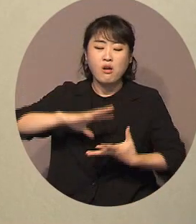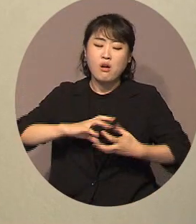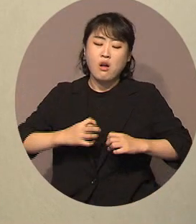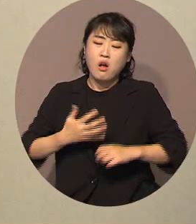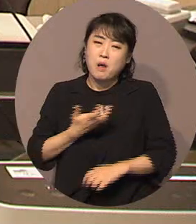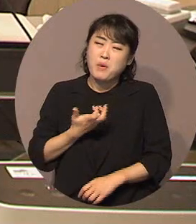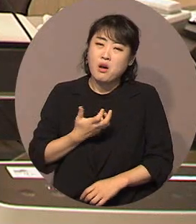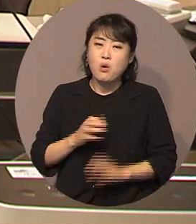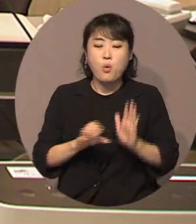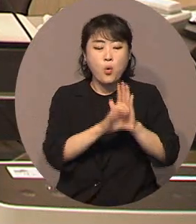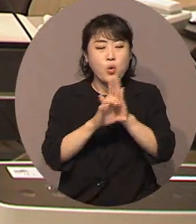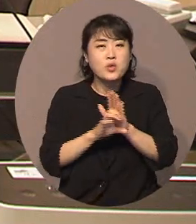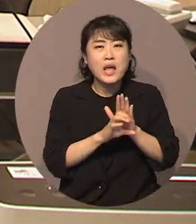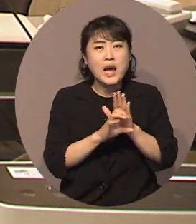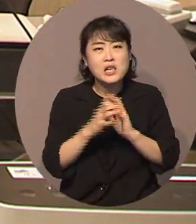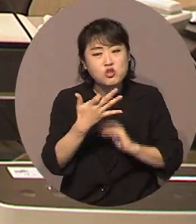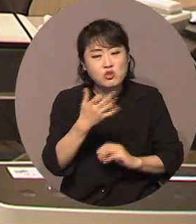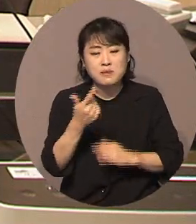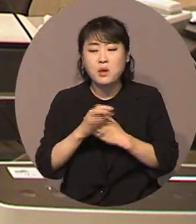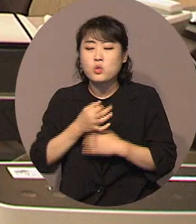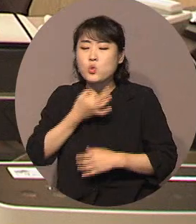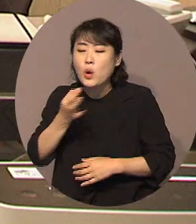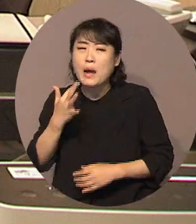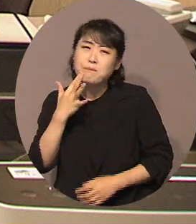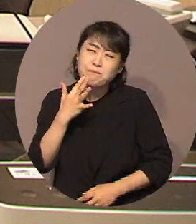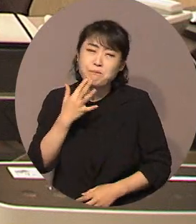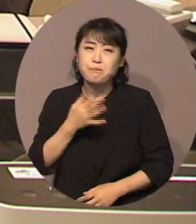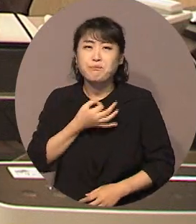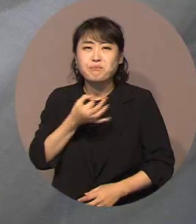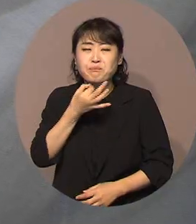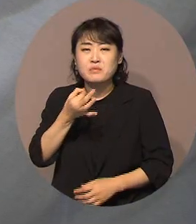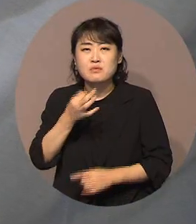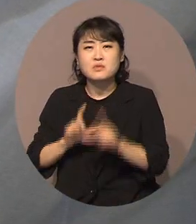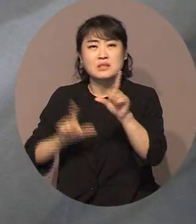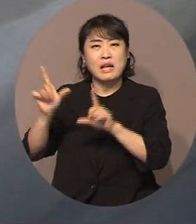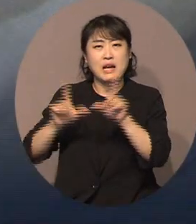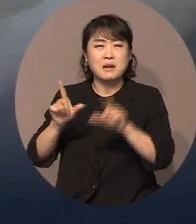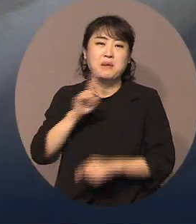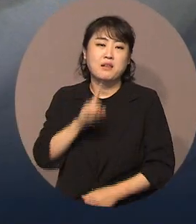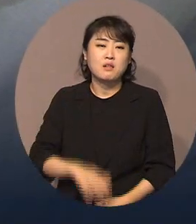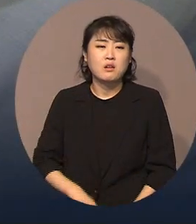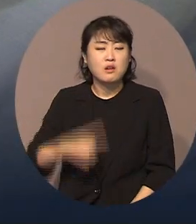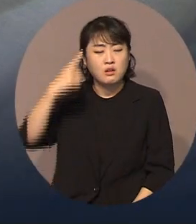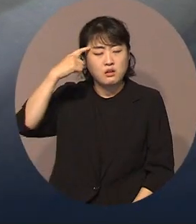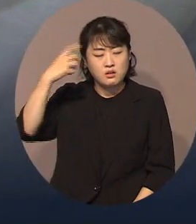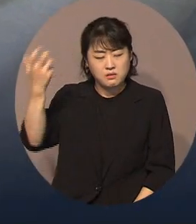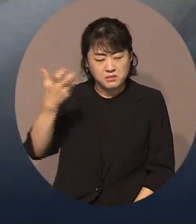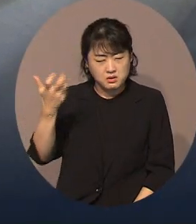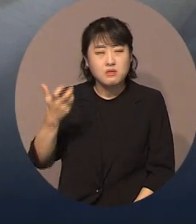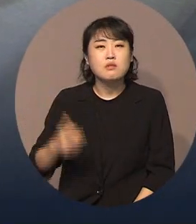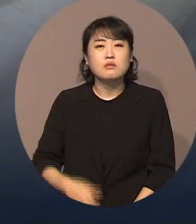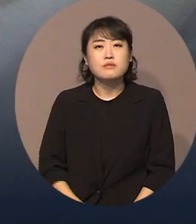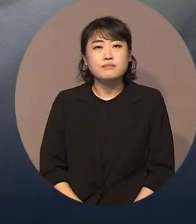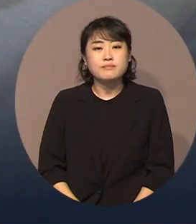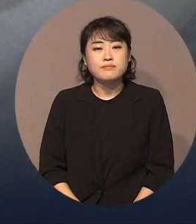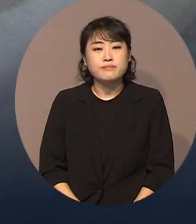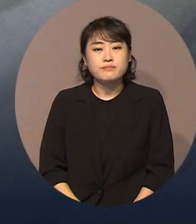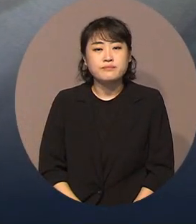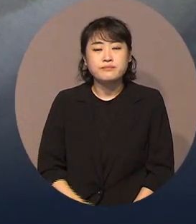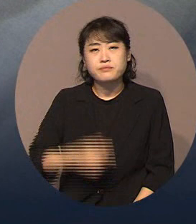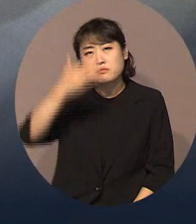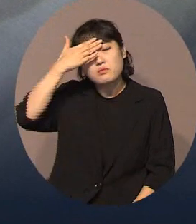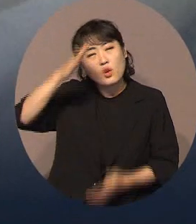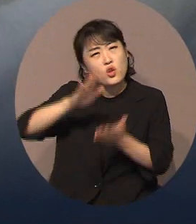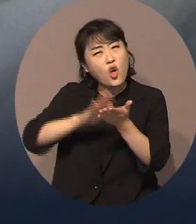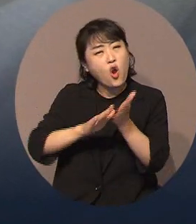같은 코로나19나 독감 증상을 호소합니다. 머리가 좀 많이 아프고 그다음에 이제 열이